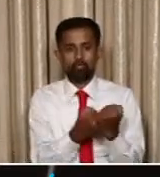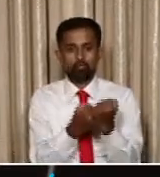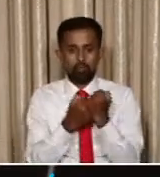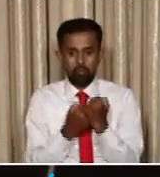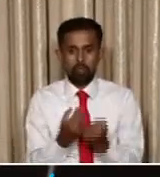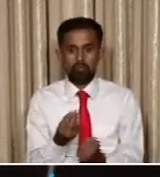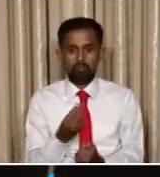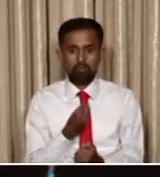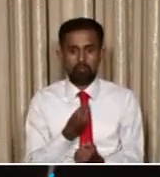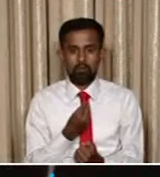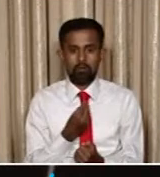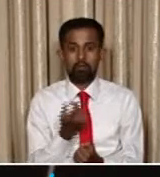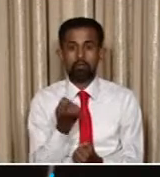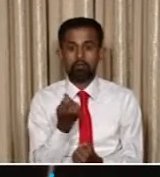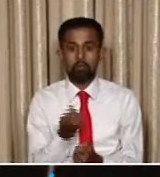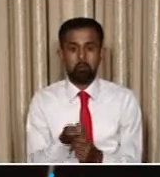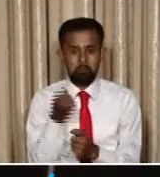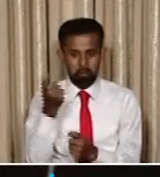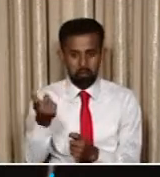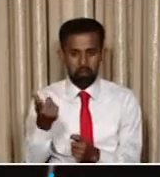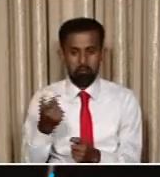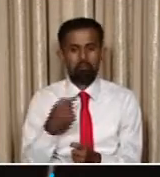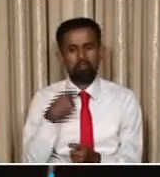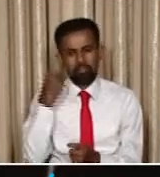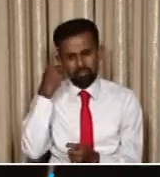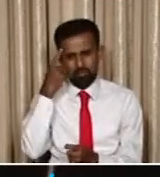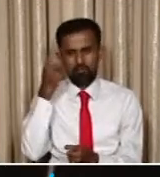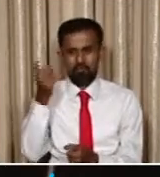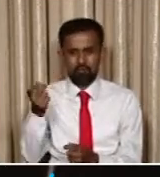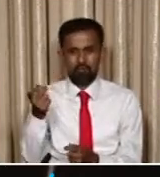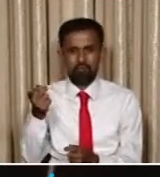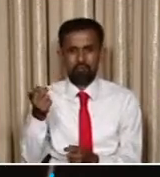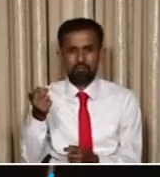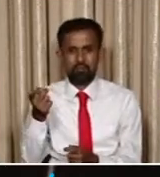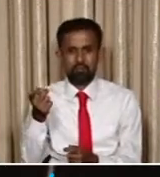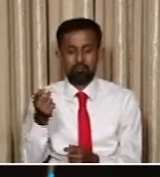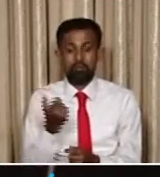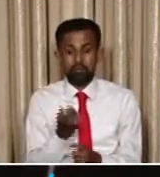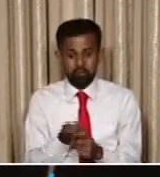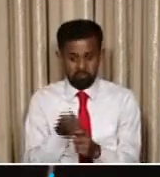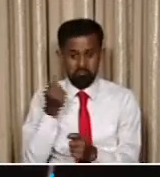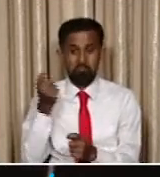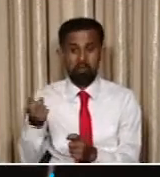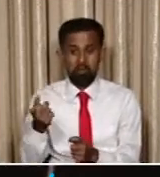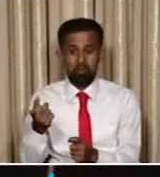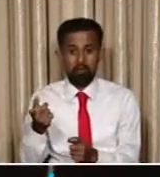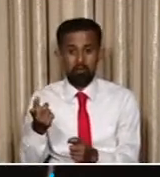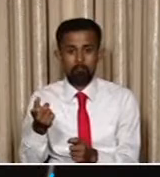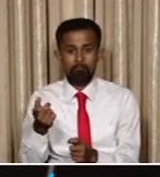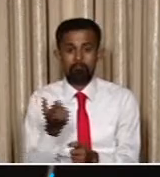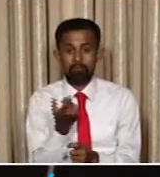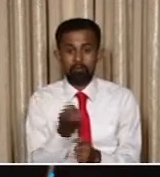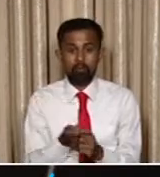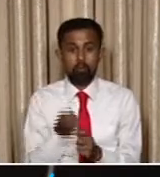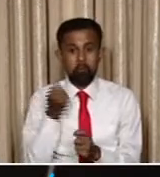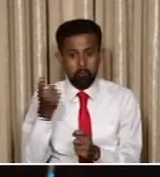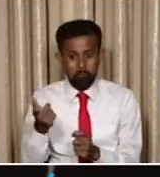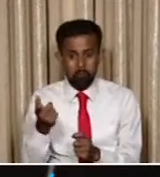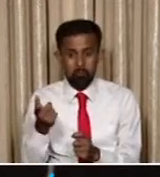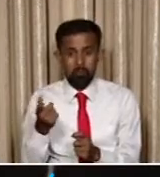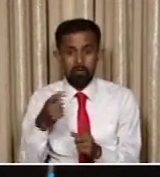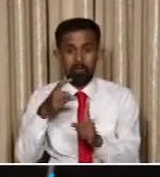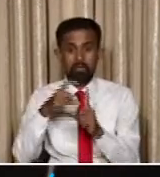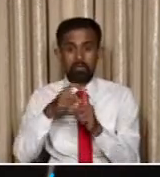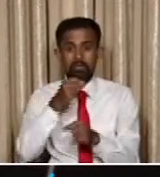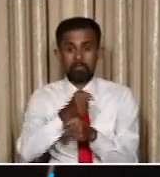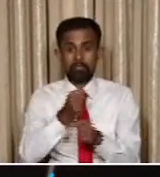දක්වන්න. නමුත් මුදල් ගෙවලා. මොකද මම දන්නවා ඒකේ තත්ත්වය. මේකට මුදල් ගෙවලයි කරන්න හදන්නේ මුදල් ගෙවලත් මේ DGM